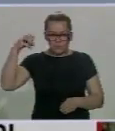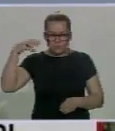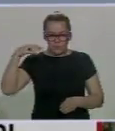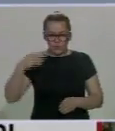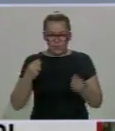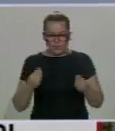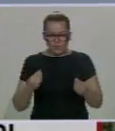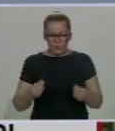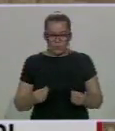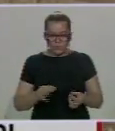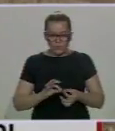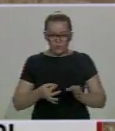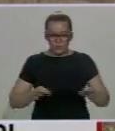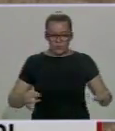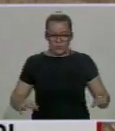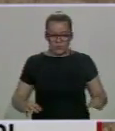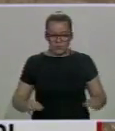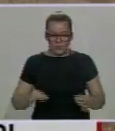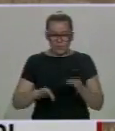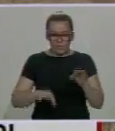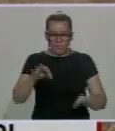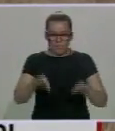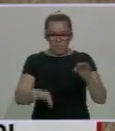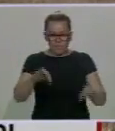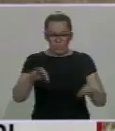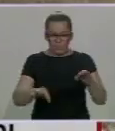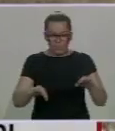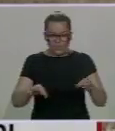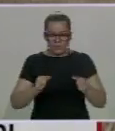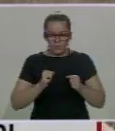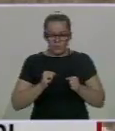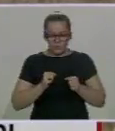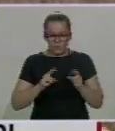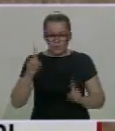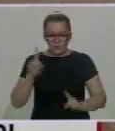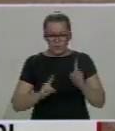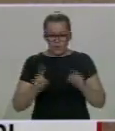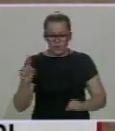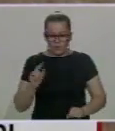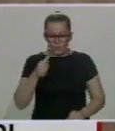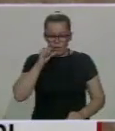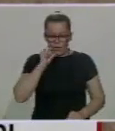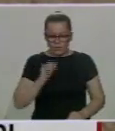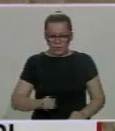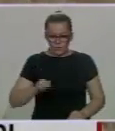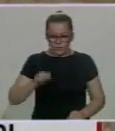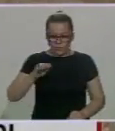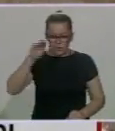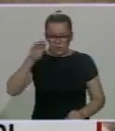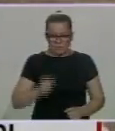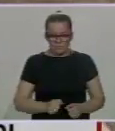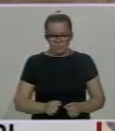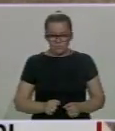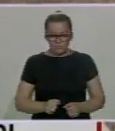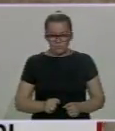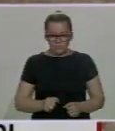bobul, adică se uscă. Plantele suferă dacă nu au apă, plantele nu se dezvoltă, nu. Și